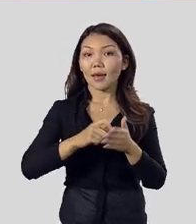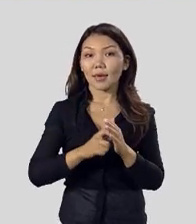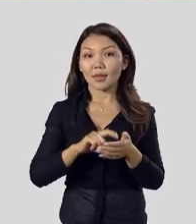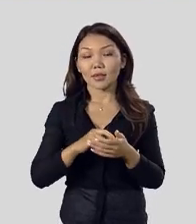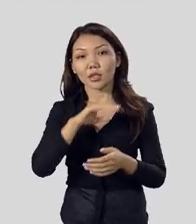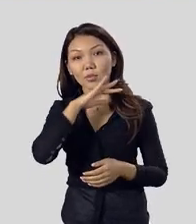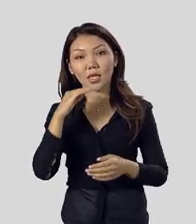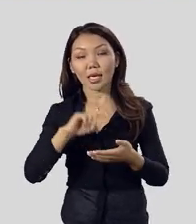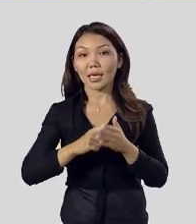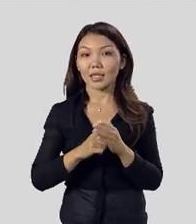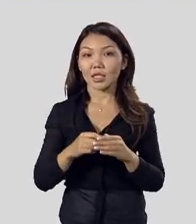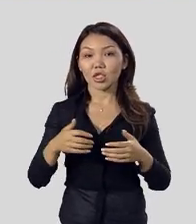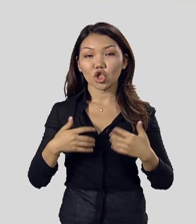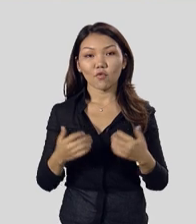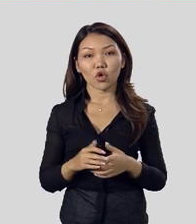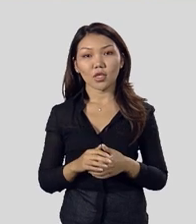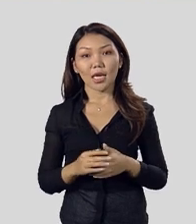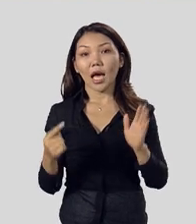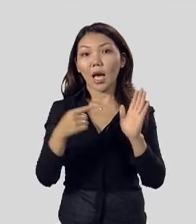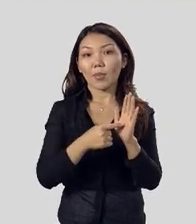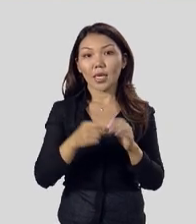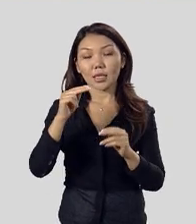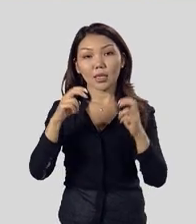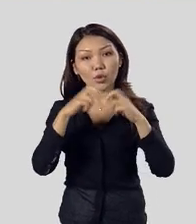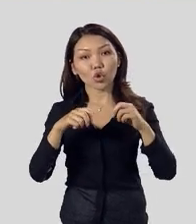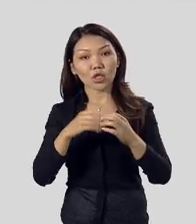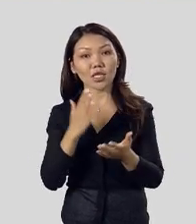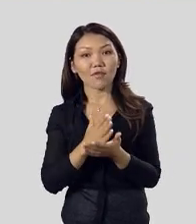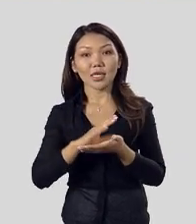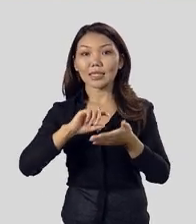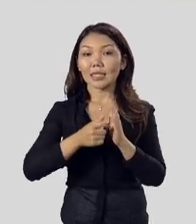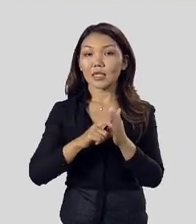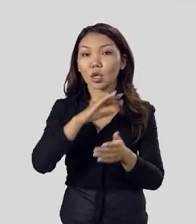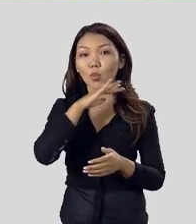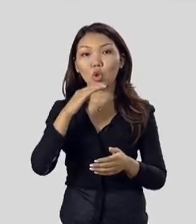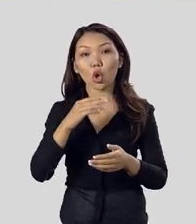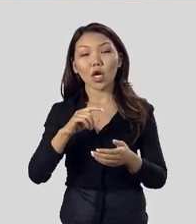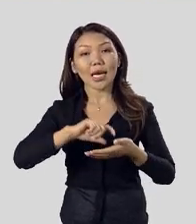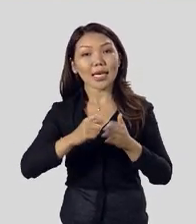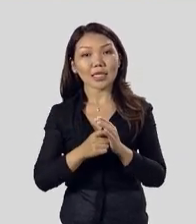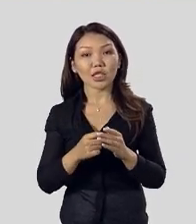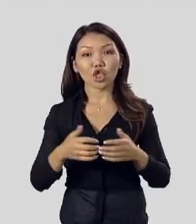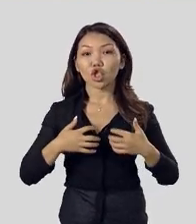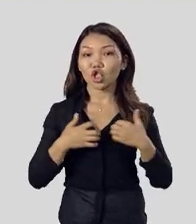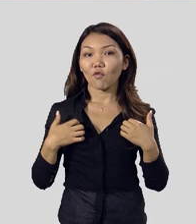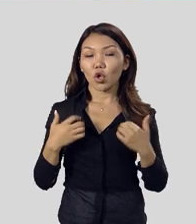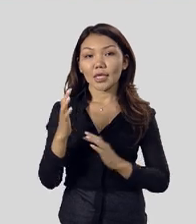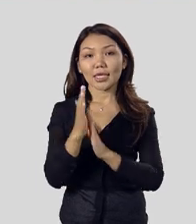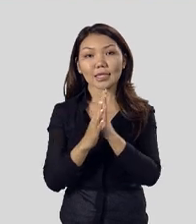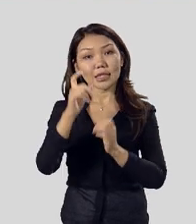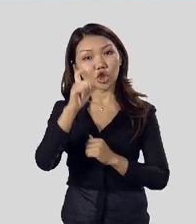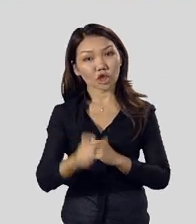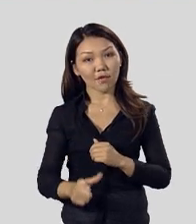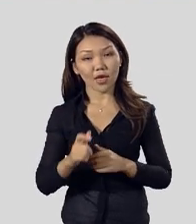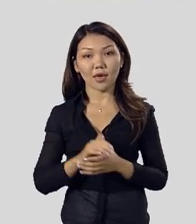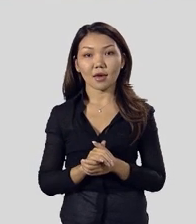клеточном уровне объектом изучения цитологии являются клетки многоклеточных животных растений и человека